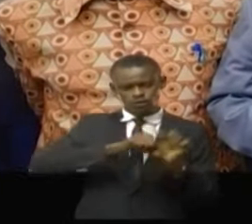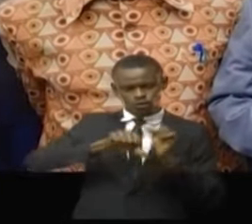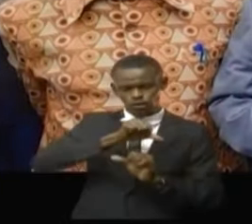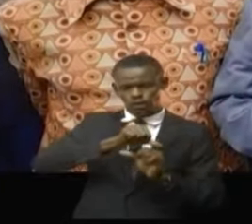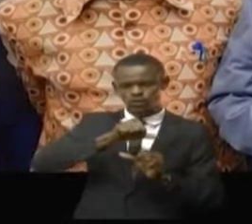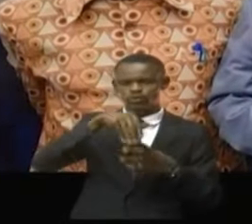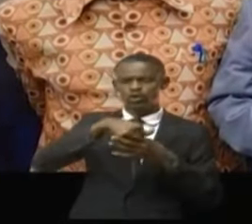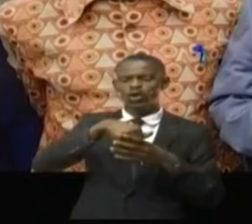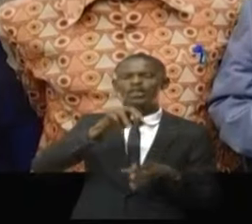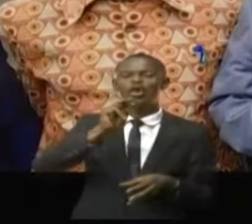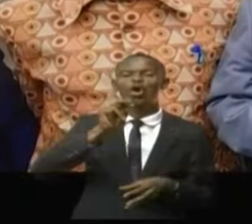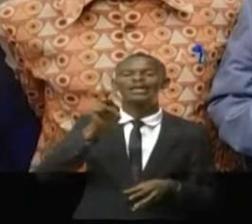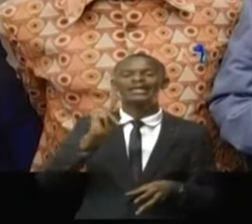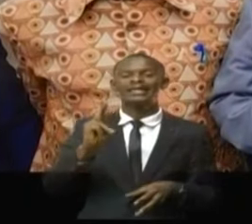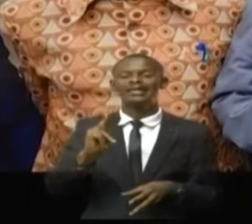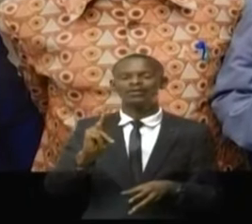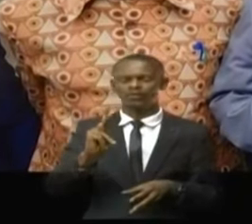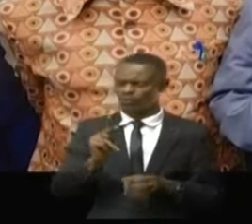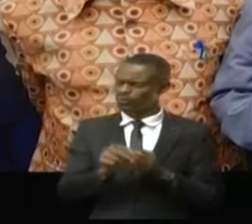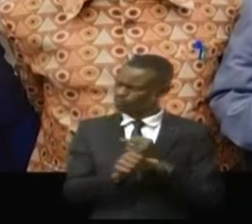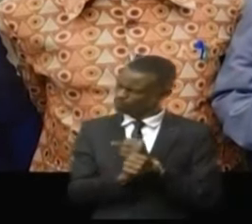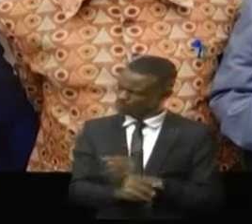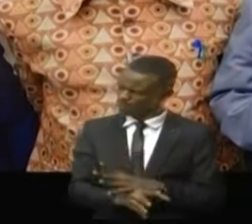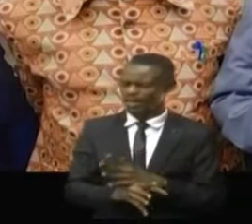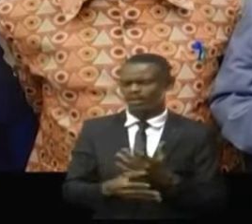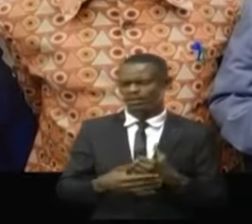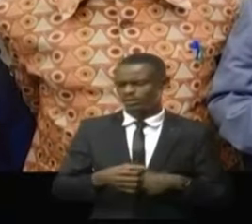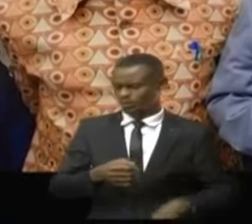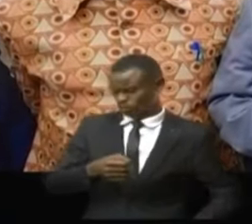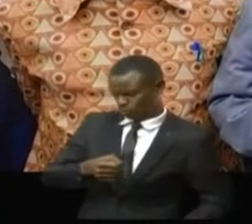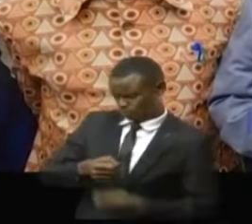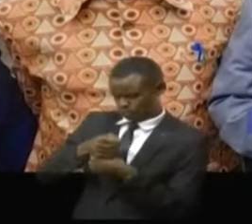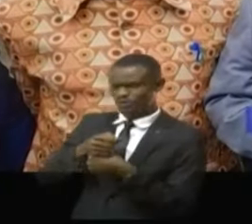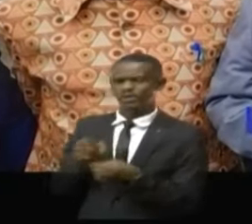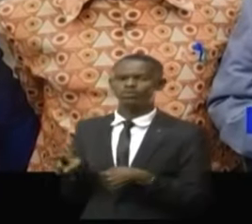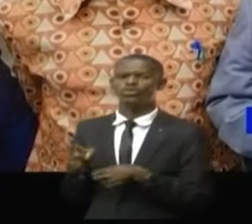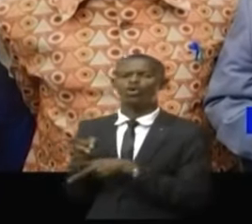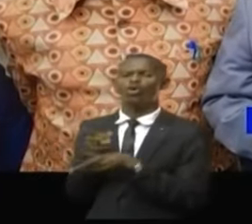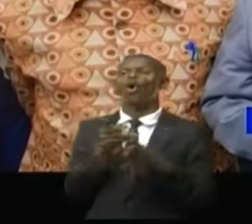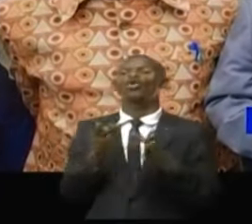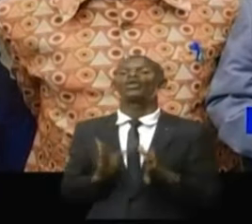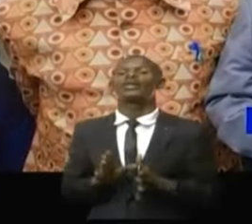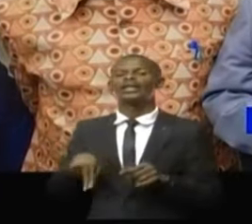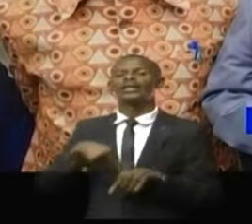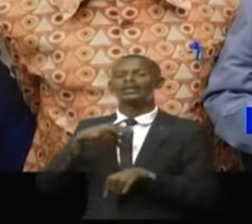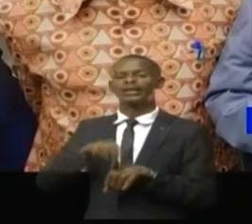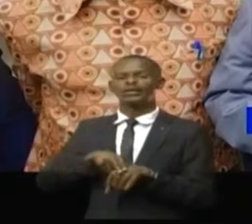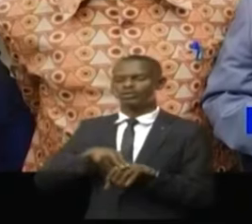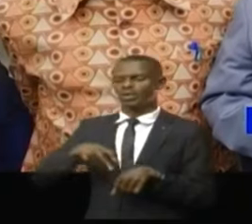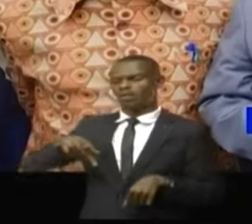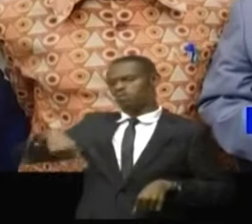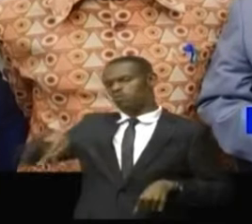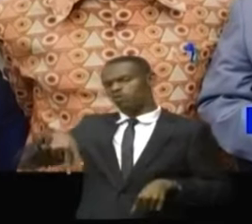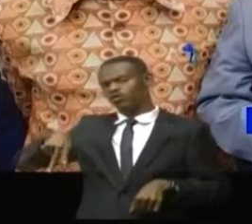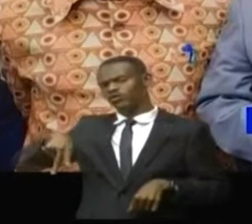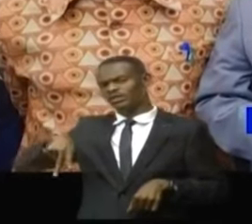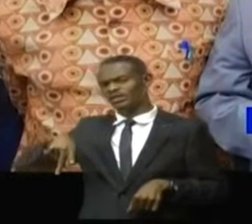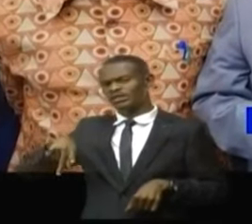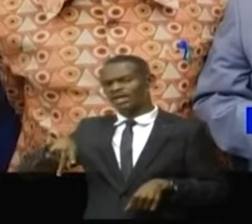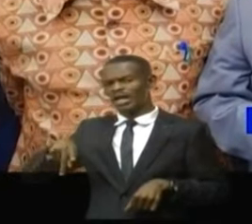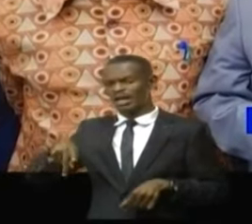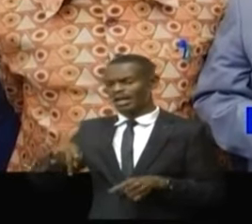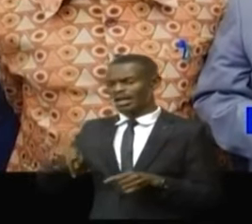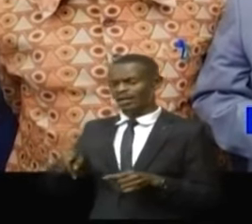se rangent sans condition à accompagner les coordonnateurs nationaux et provinciaux dans l'accomplissement de